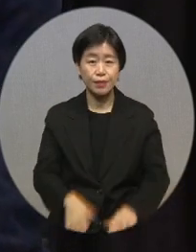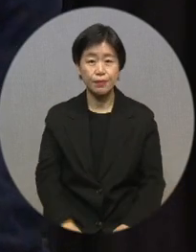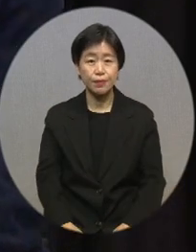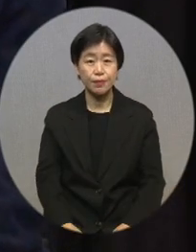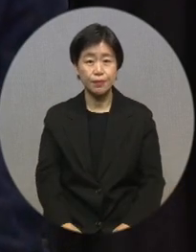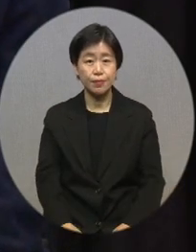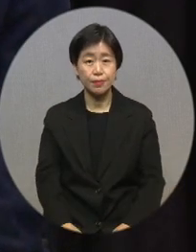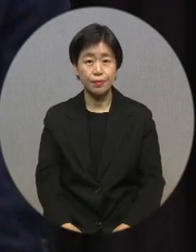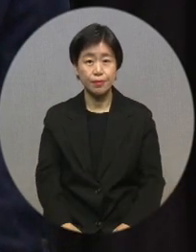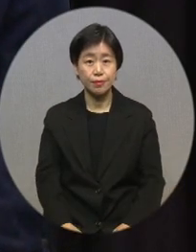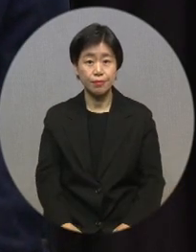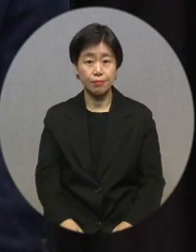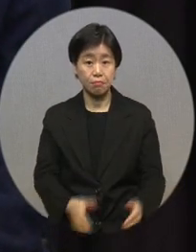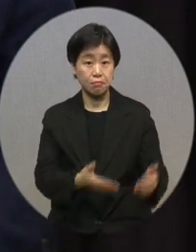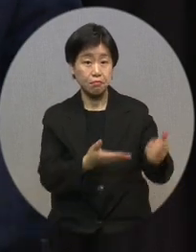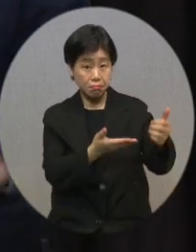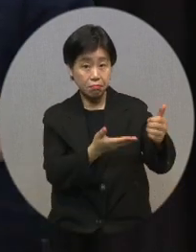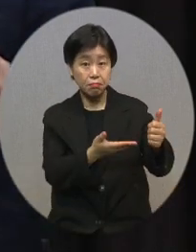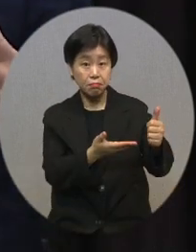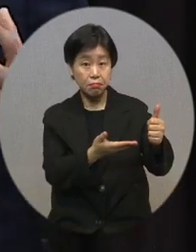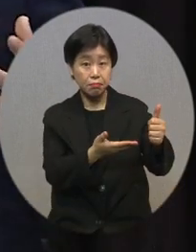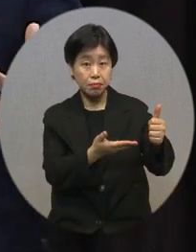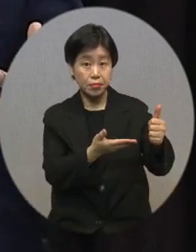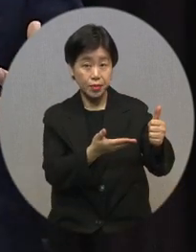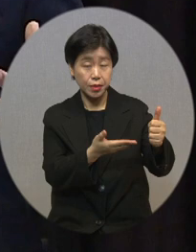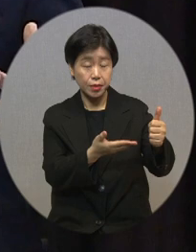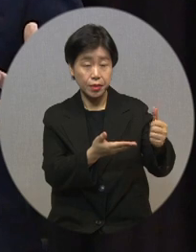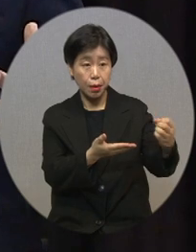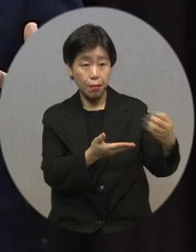차관님께서 아주 목소리가